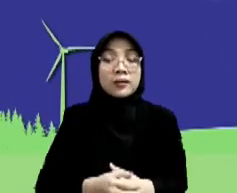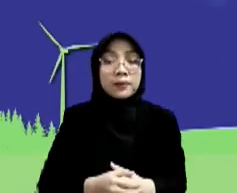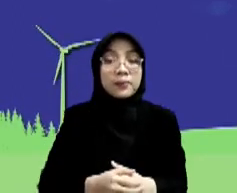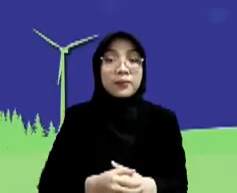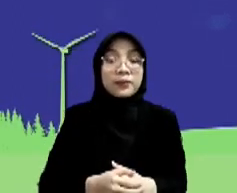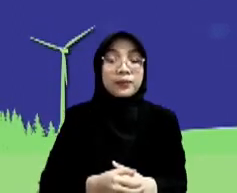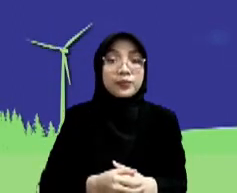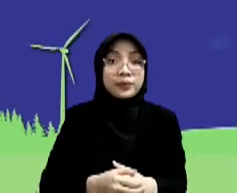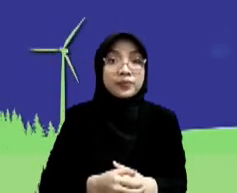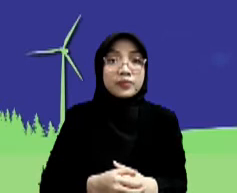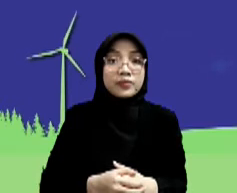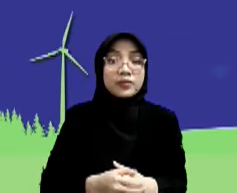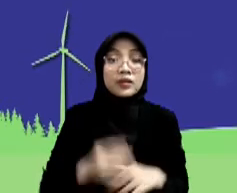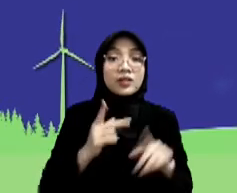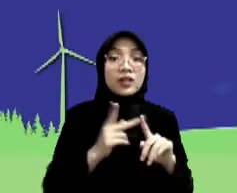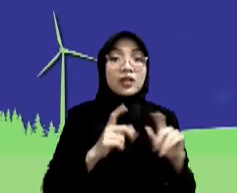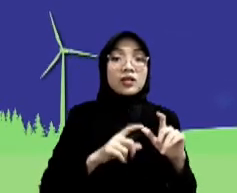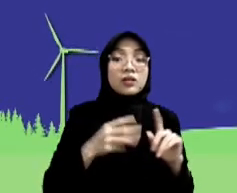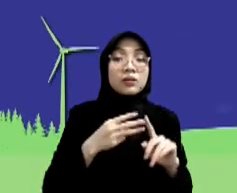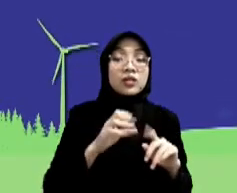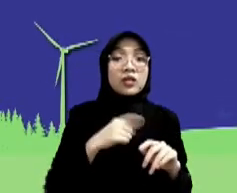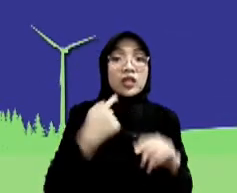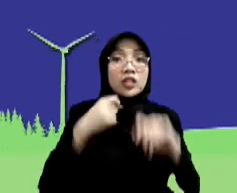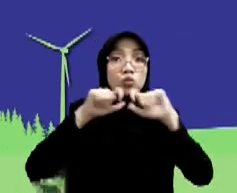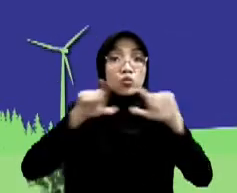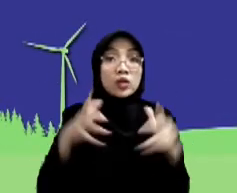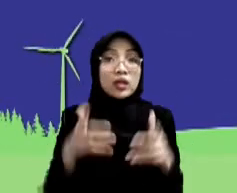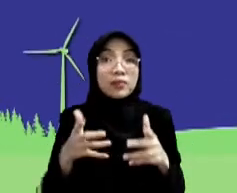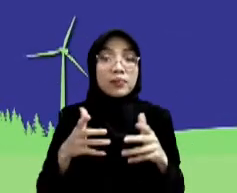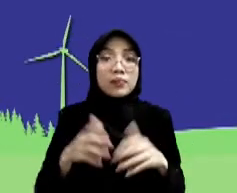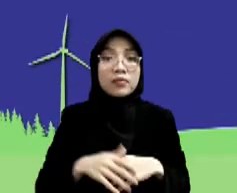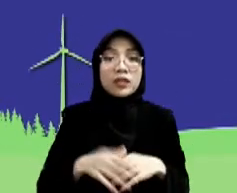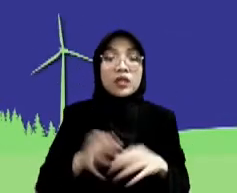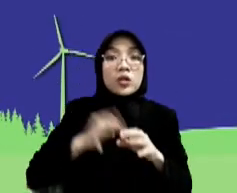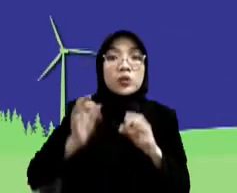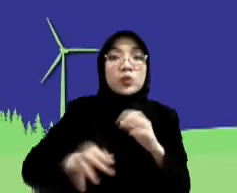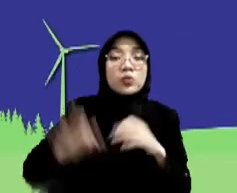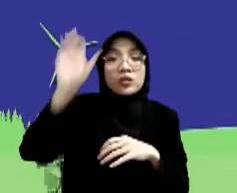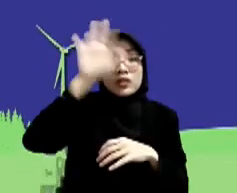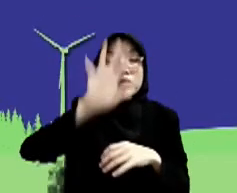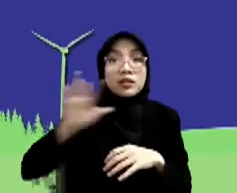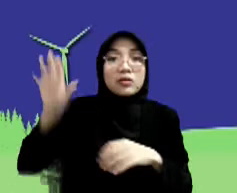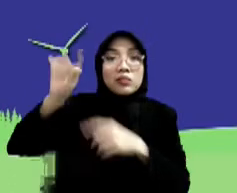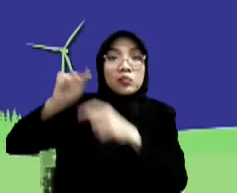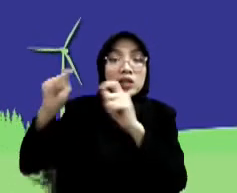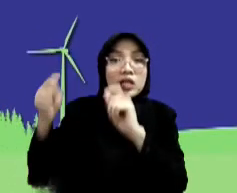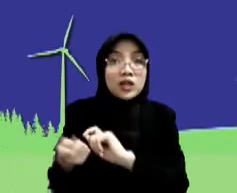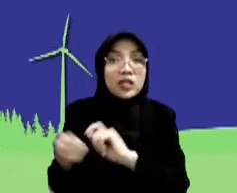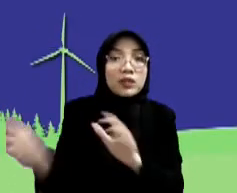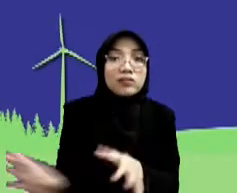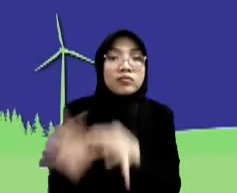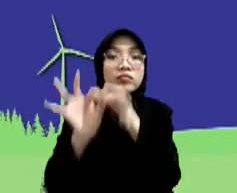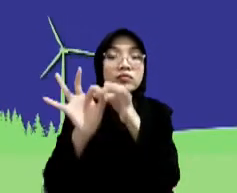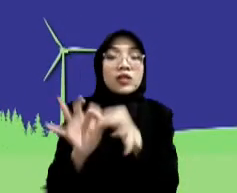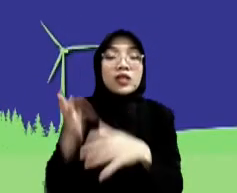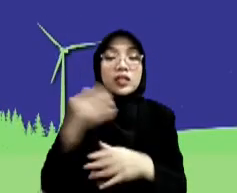we call di hisbc kita sebutnya adalah climate Solutions Partnership ya jadi This is partnering yang tadi